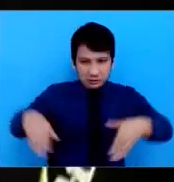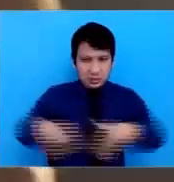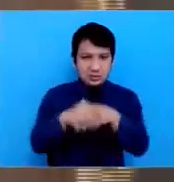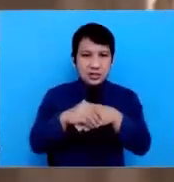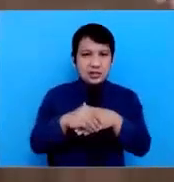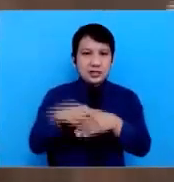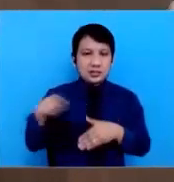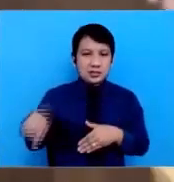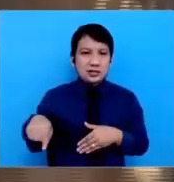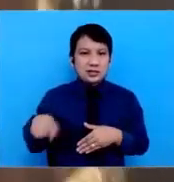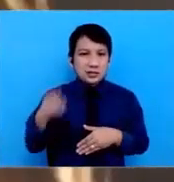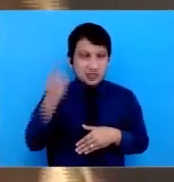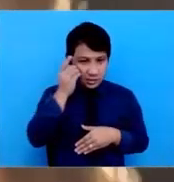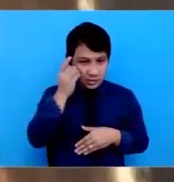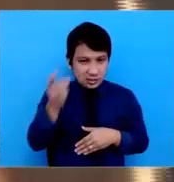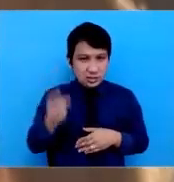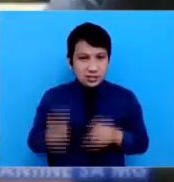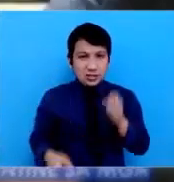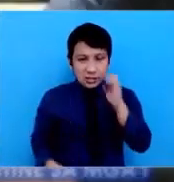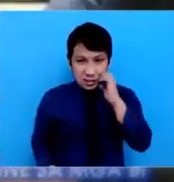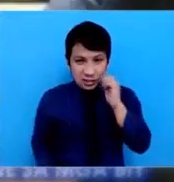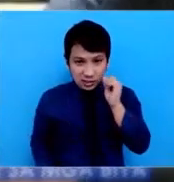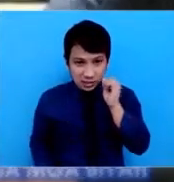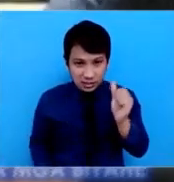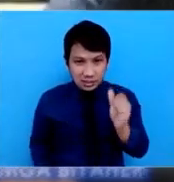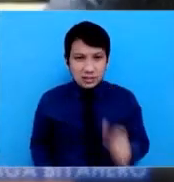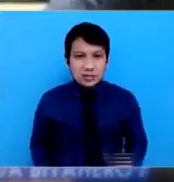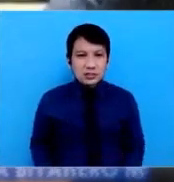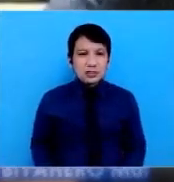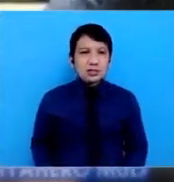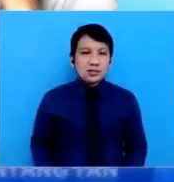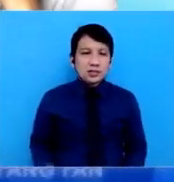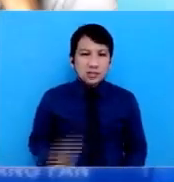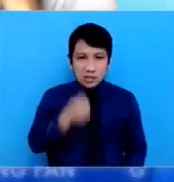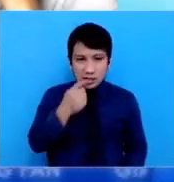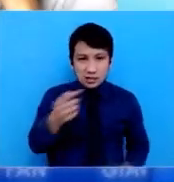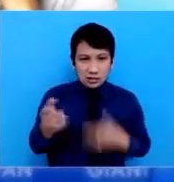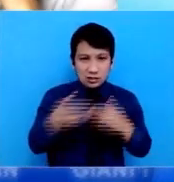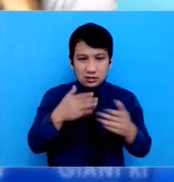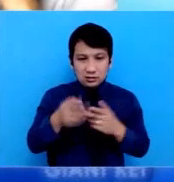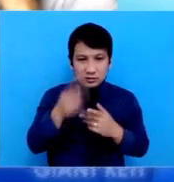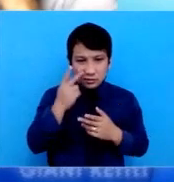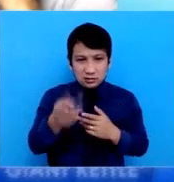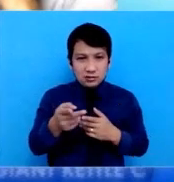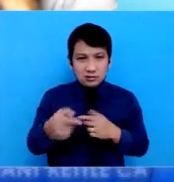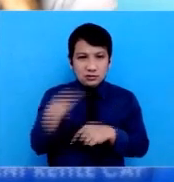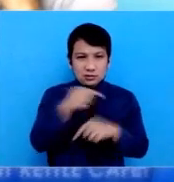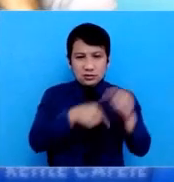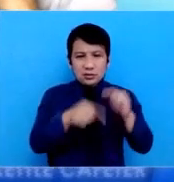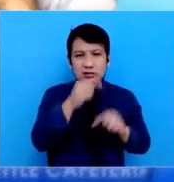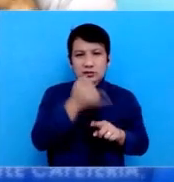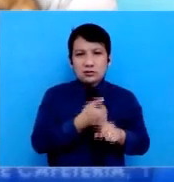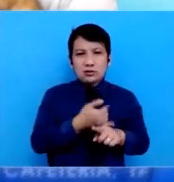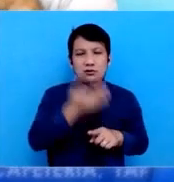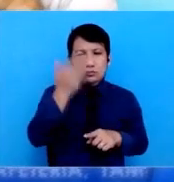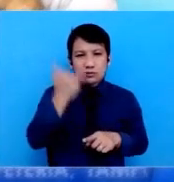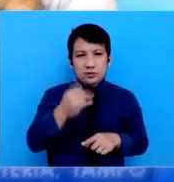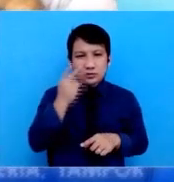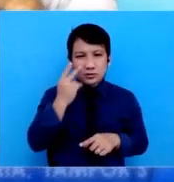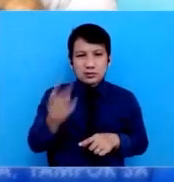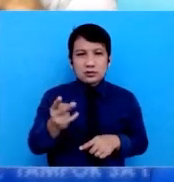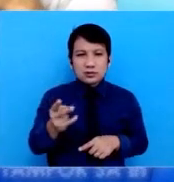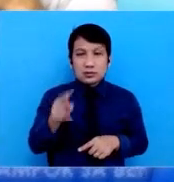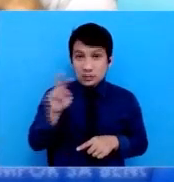ni na Derek Ramsey at Ellen Adarna. Nabuking ang namumuong samahan ng dalawa back in January nang mahuli mismo natin